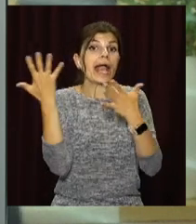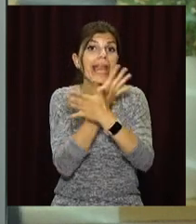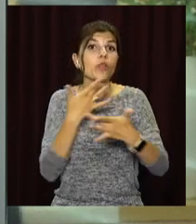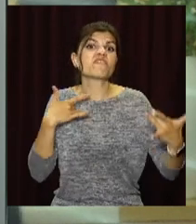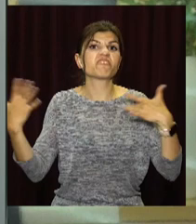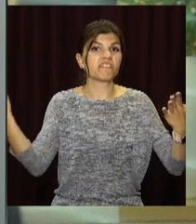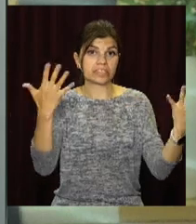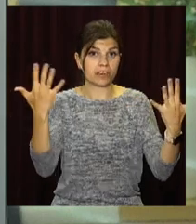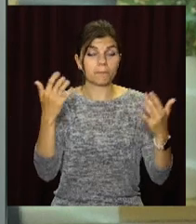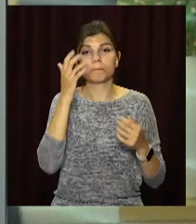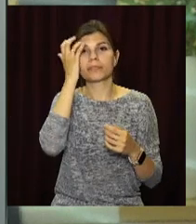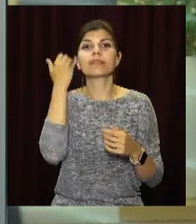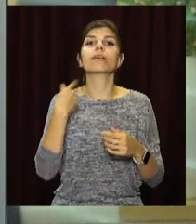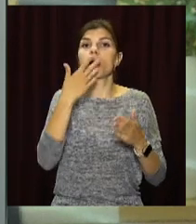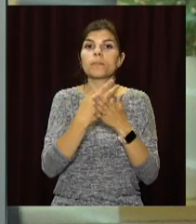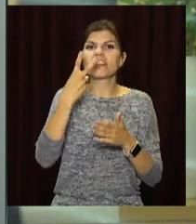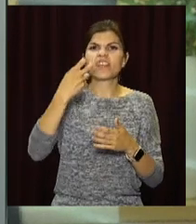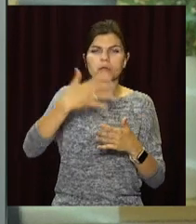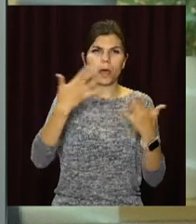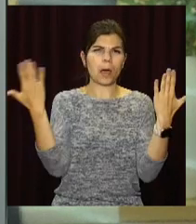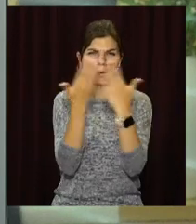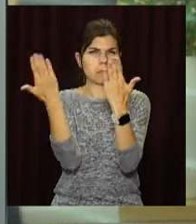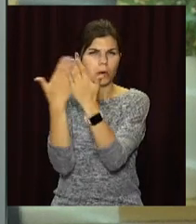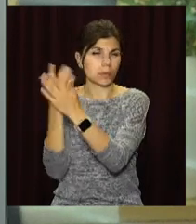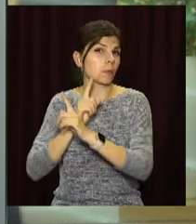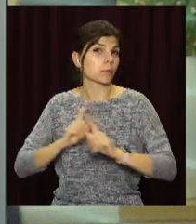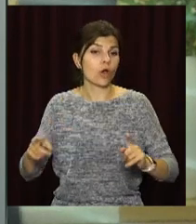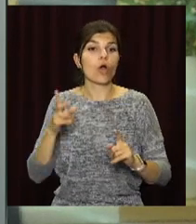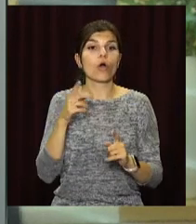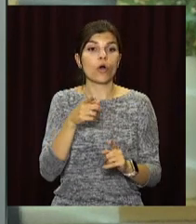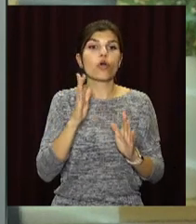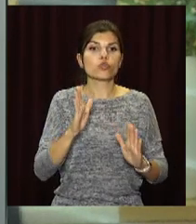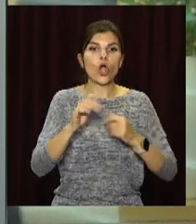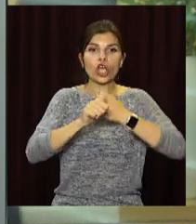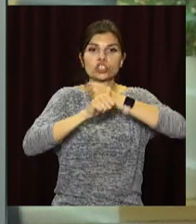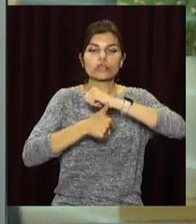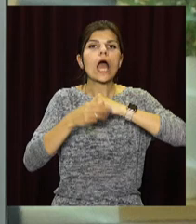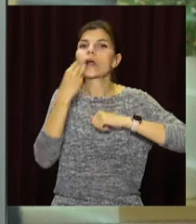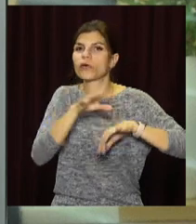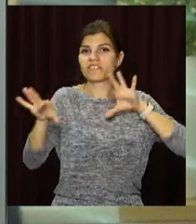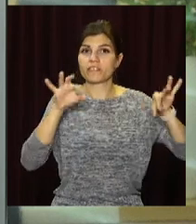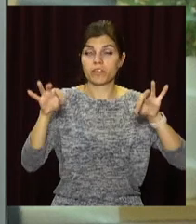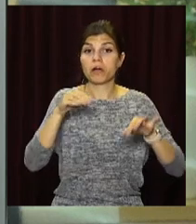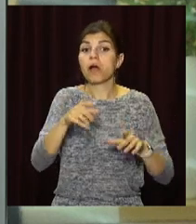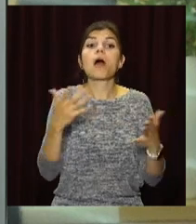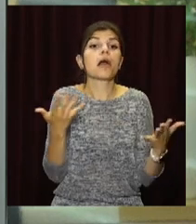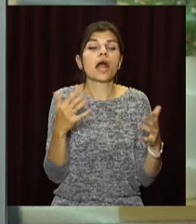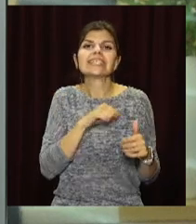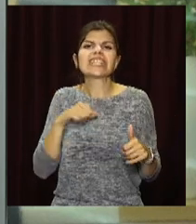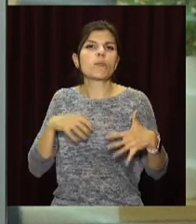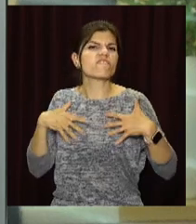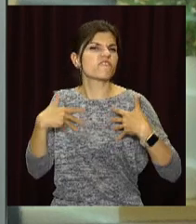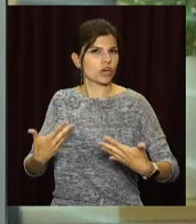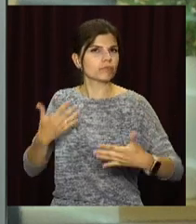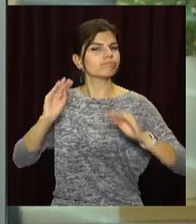Учасники представили понад 250 стрічок, але до великого екрану дійшли лише 16 найкращих. Форма і засіб самовираження могли